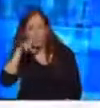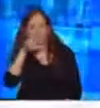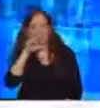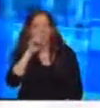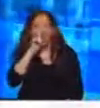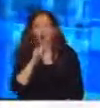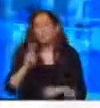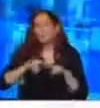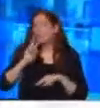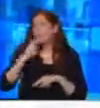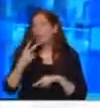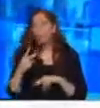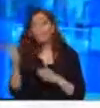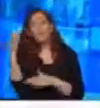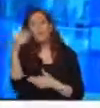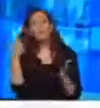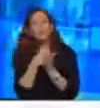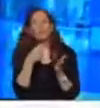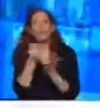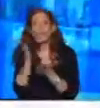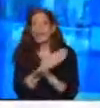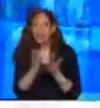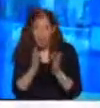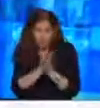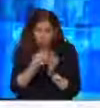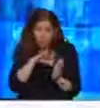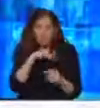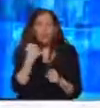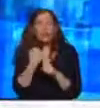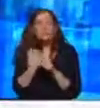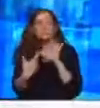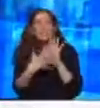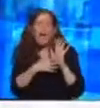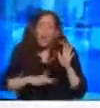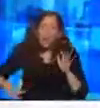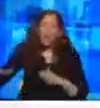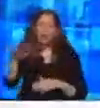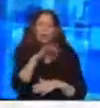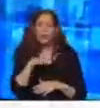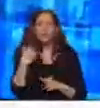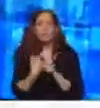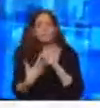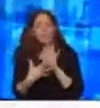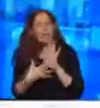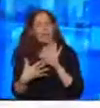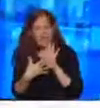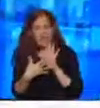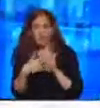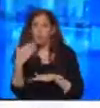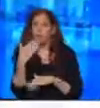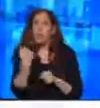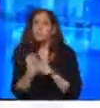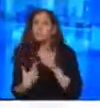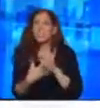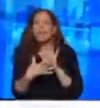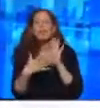שנתיים, המדינה החליטה סוף סוף, לבקשתנו, סוף סוף לעשות סקר קרקעות על כל השטח. ועשתה סקר ובדקה, כשהמדינה עושה סקר ביהודה ושומרון,